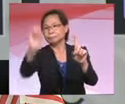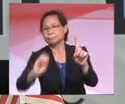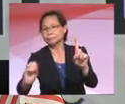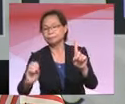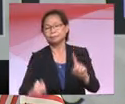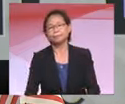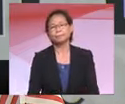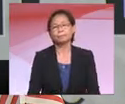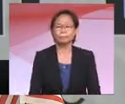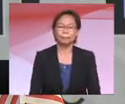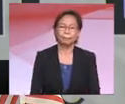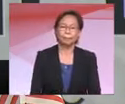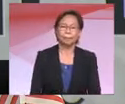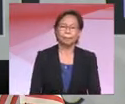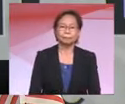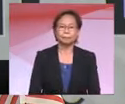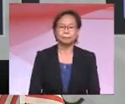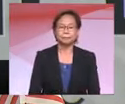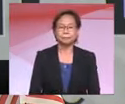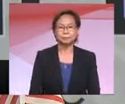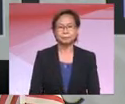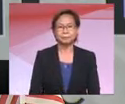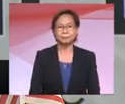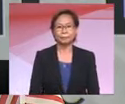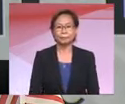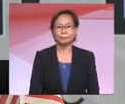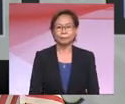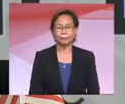1.35% daripada jumlah keseluruhan kes.